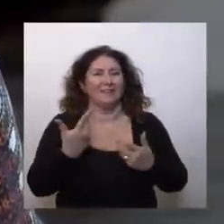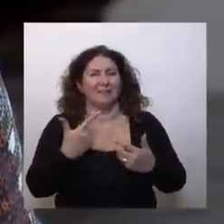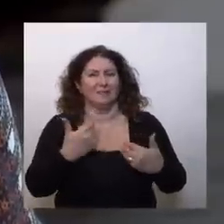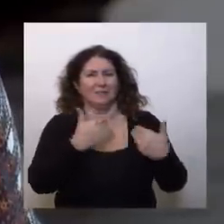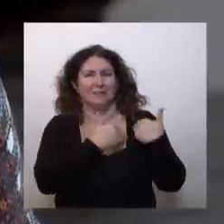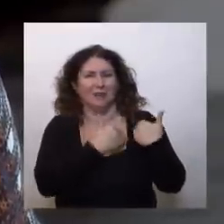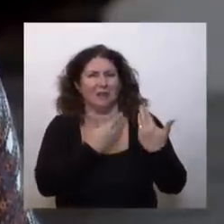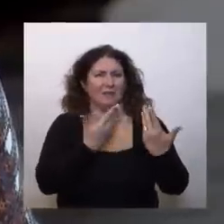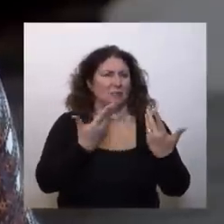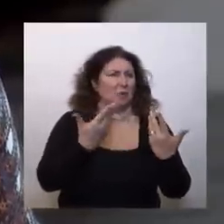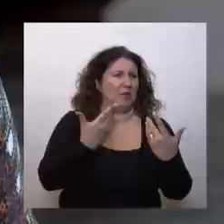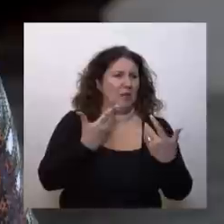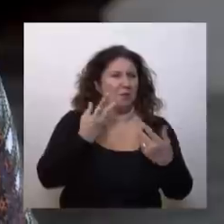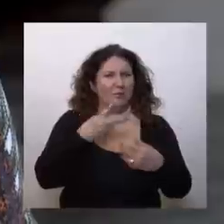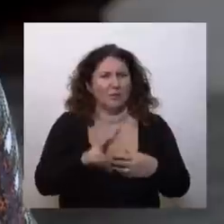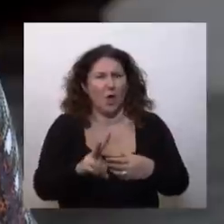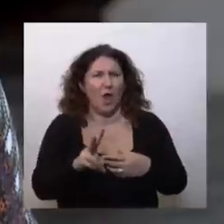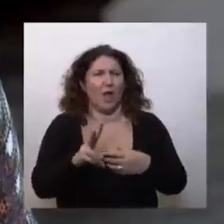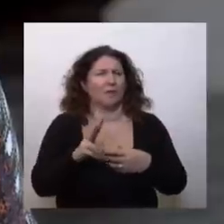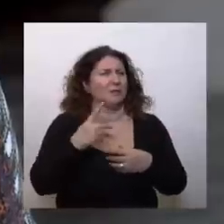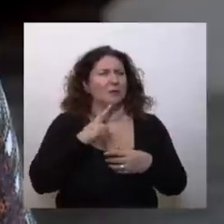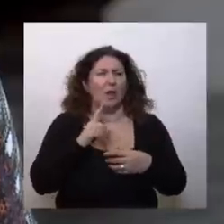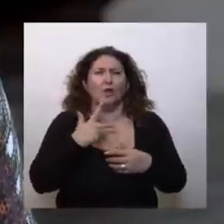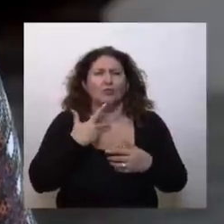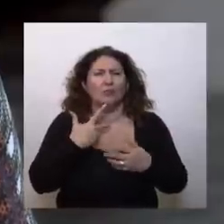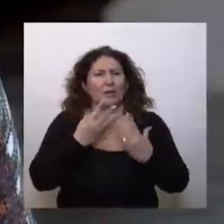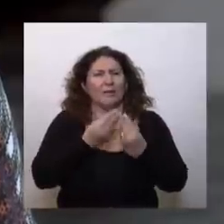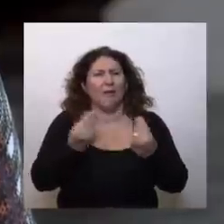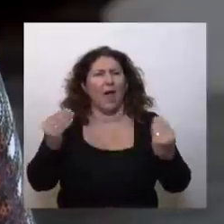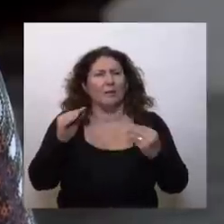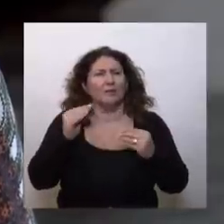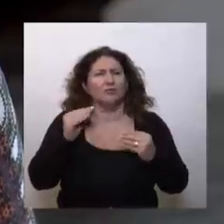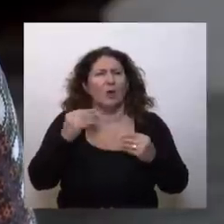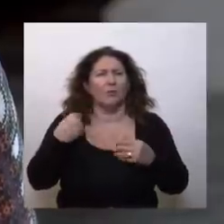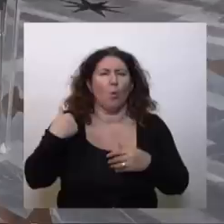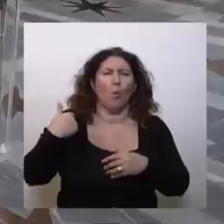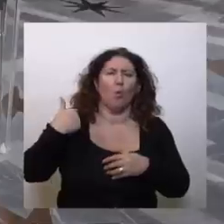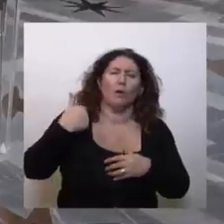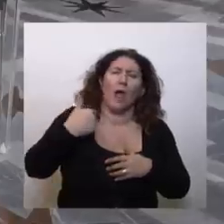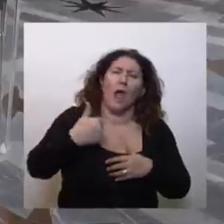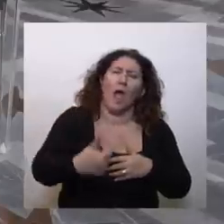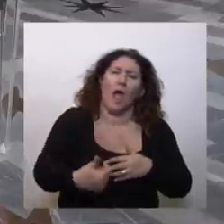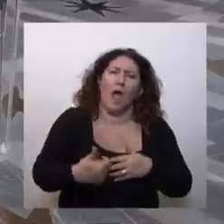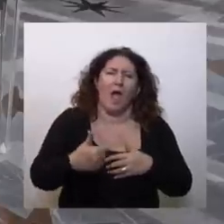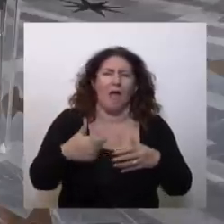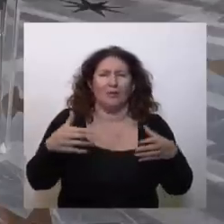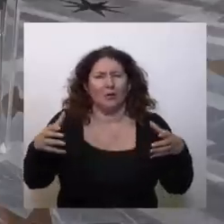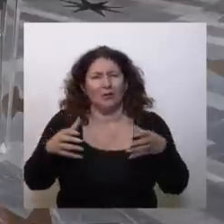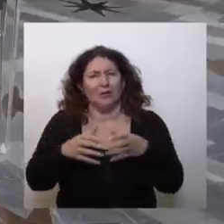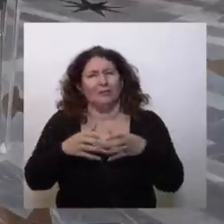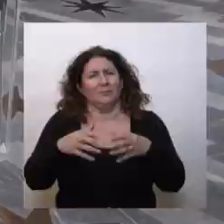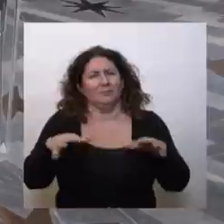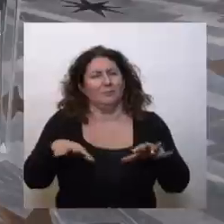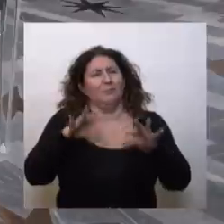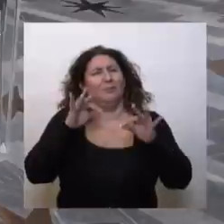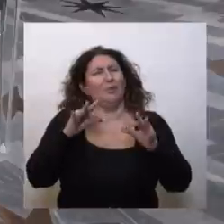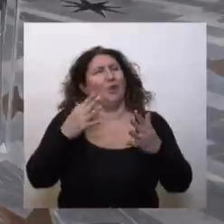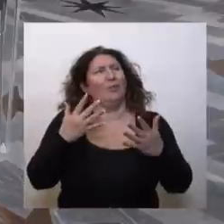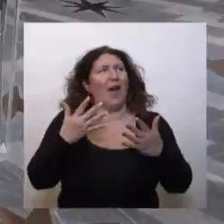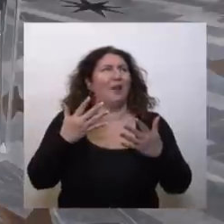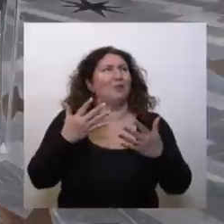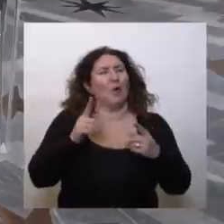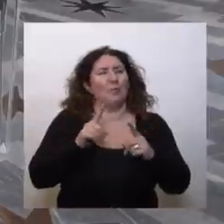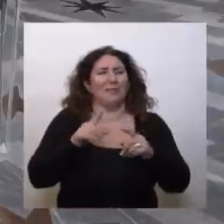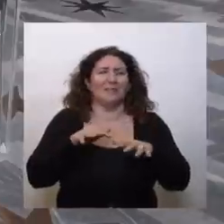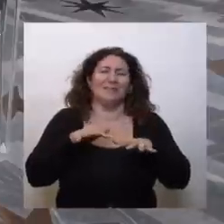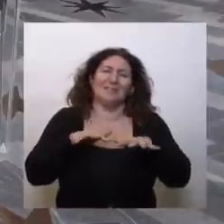violenti, le storie individuali e collettive di tanti giovani che quest'anno hanno trovato la maniera, hanno trovato il modo, la forza di